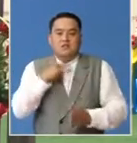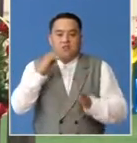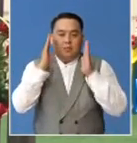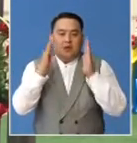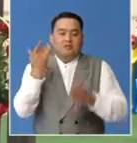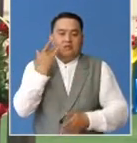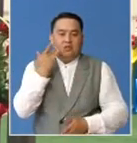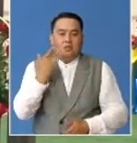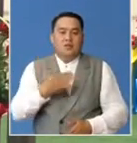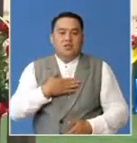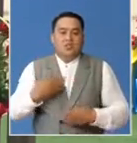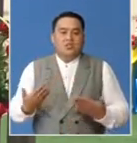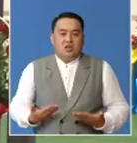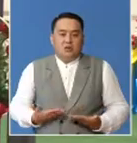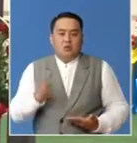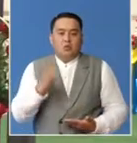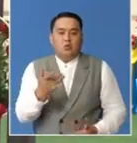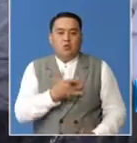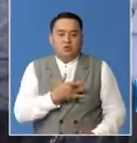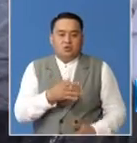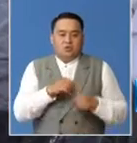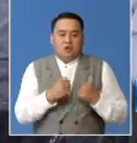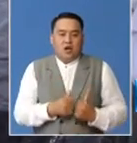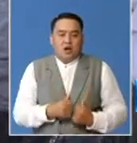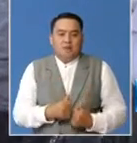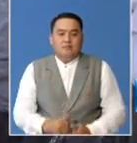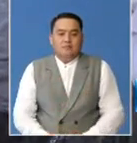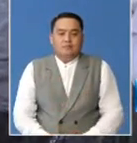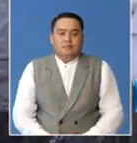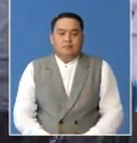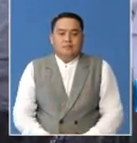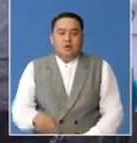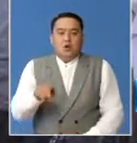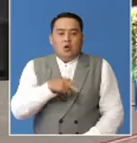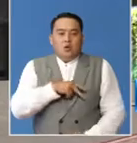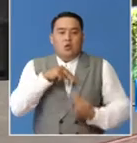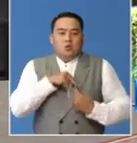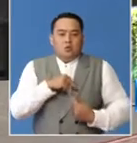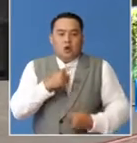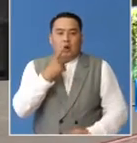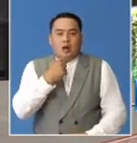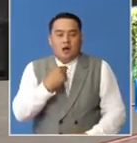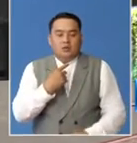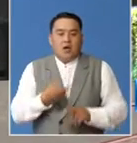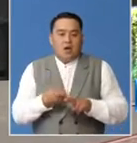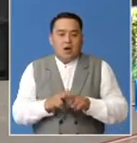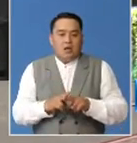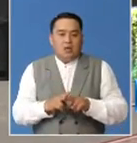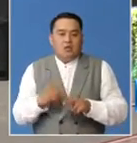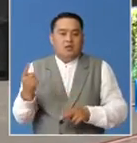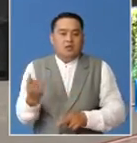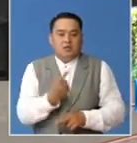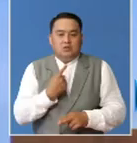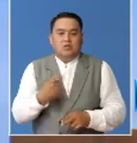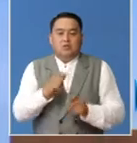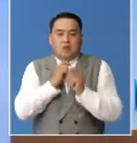всегда, пока мы живы, он будет в наших сердцах. Сергазы Беспаев – кавалер Ордена Трудового Красного Знамени. И это не единственная